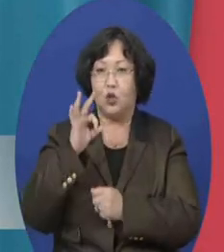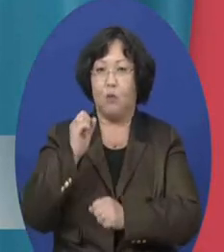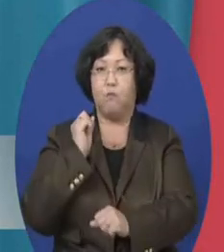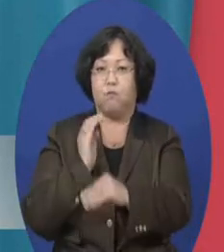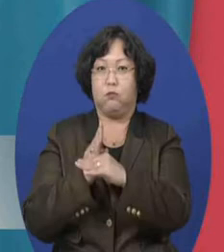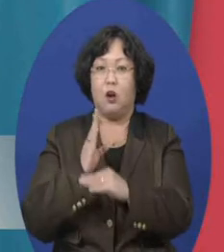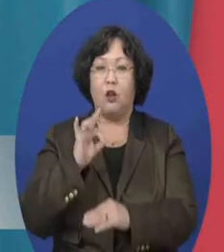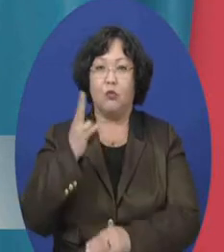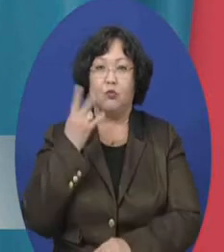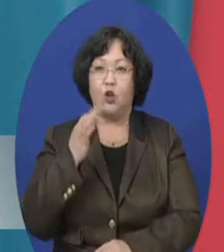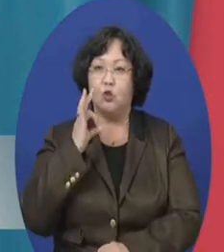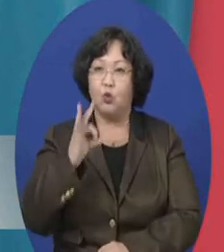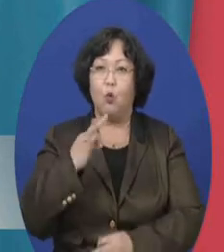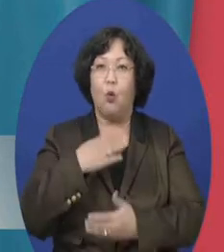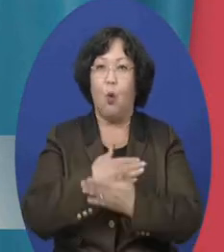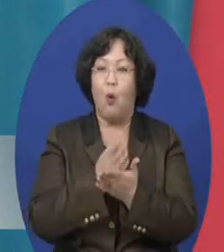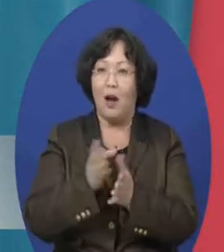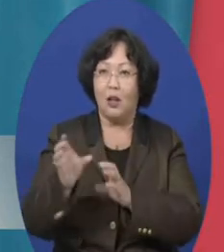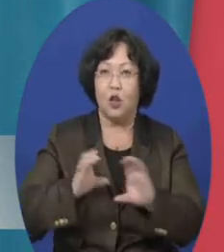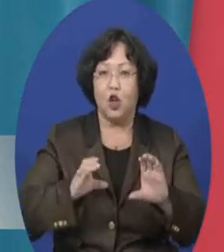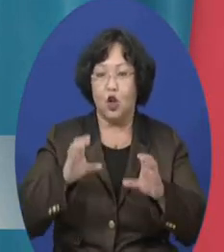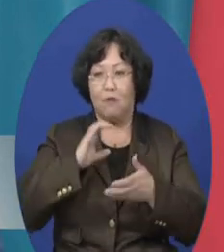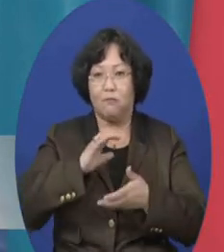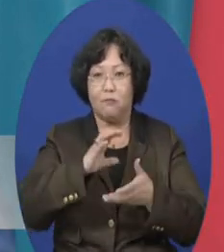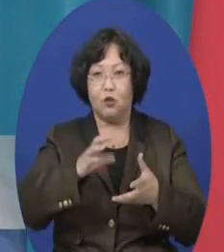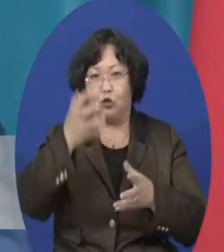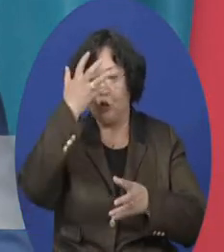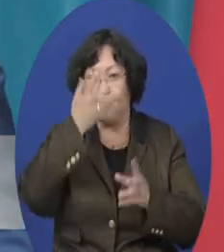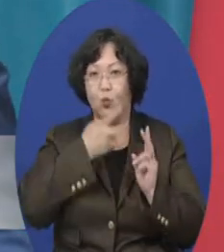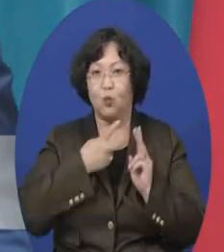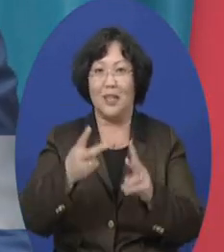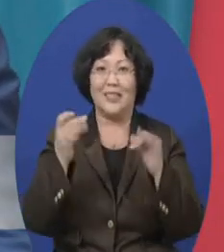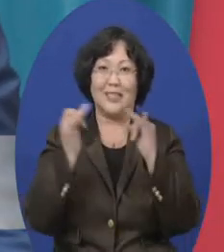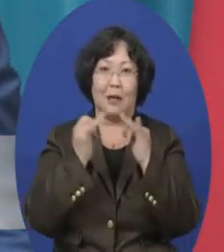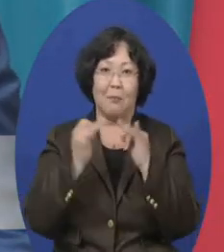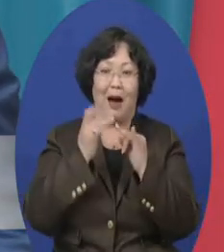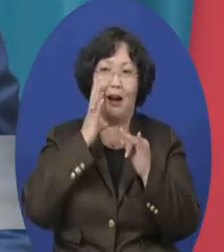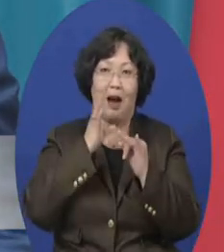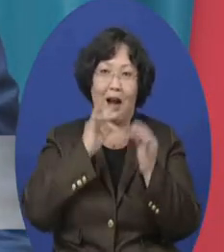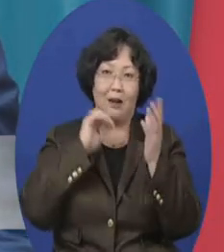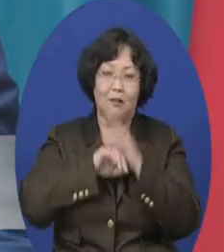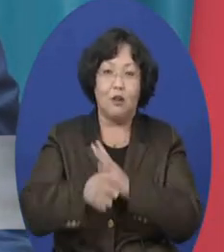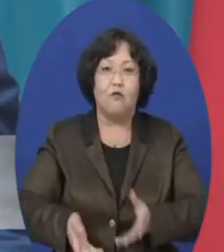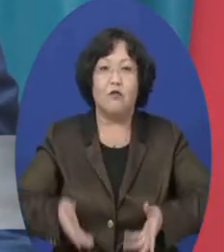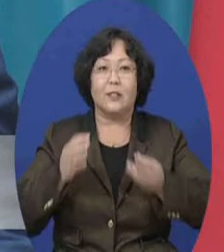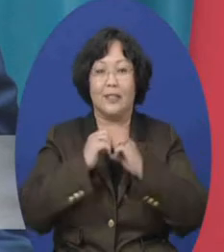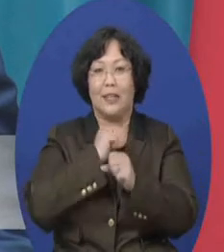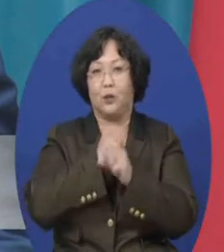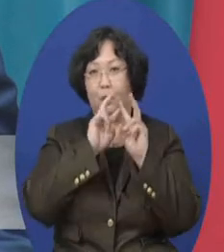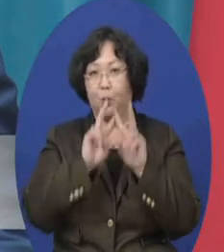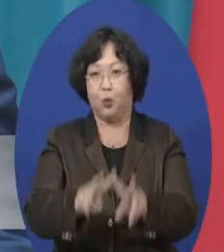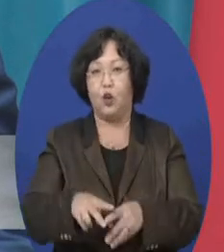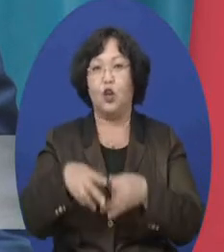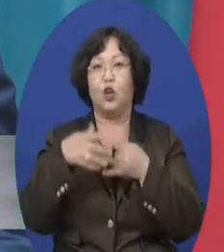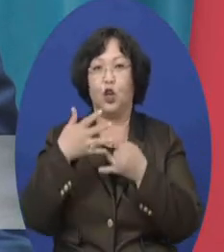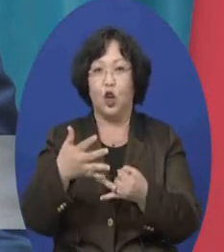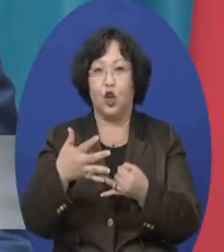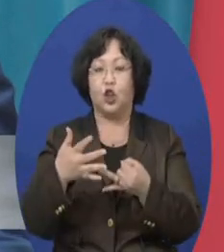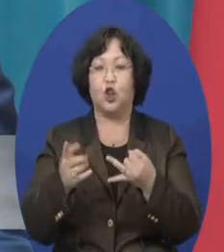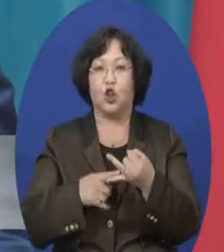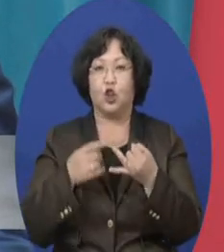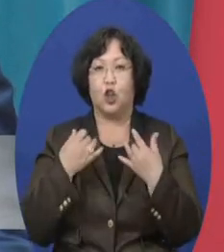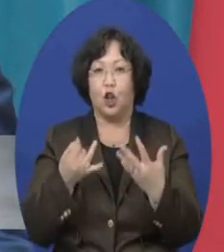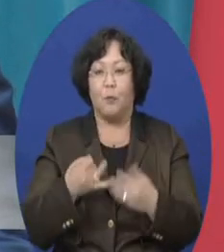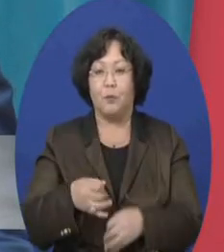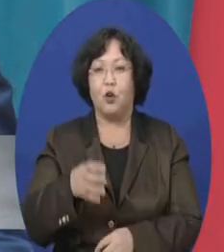байдлаар дахин хуваарлж төрийн үйлчлэгийг цахимжуулах эдгээр ажлуудыг цааш төвчлөө үржлүүлнэ. 7. Хөрөнгө оруулалтын